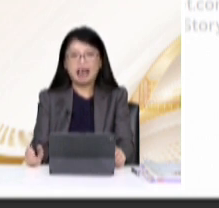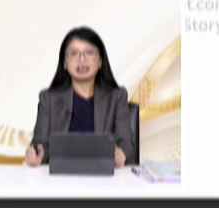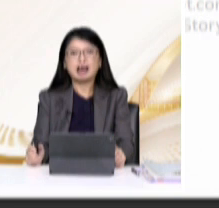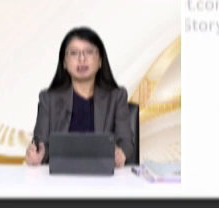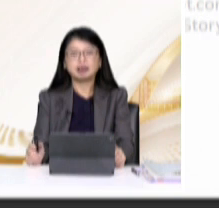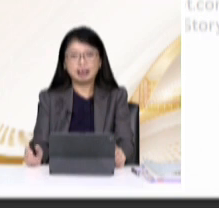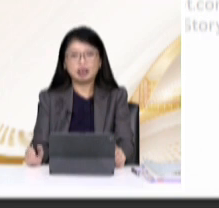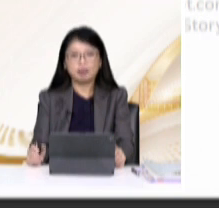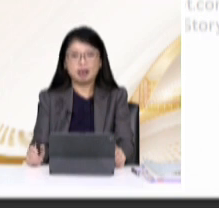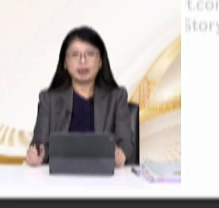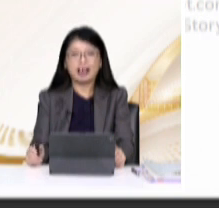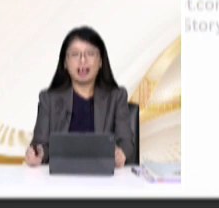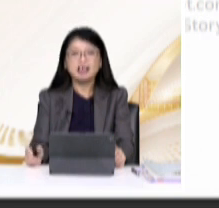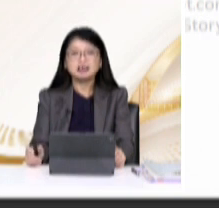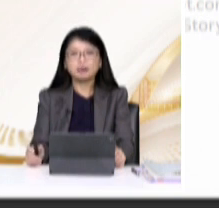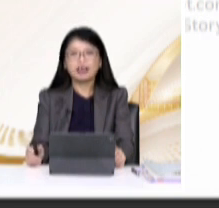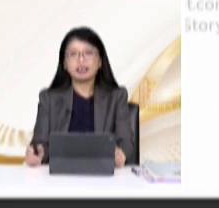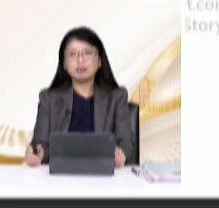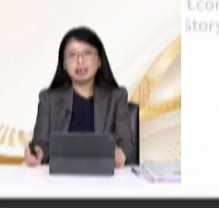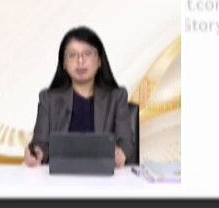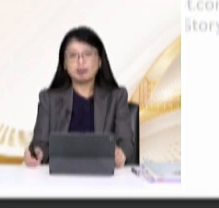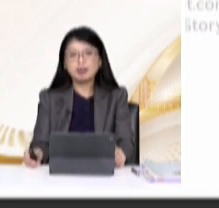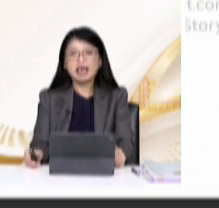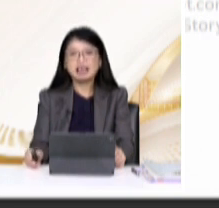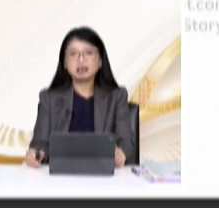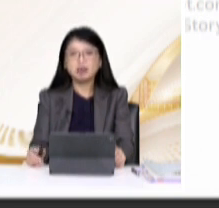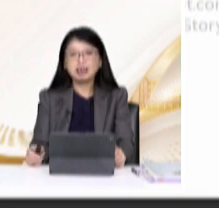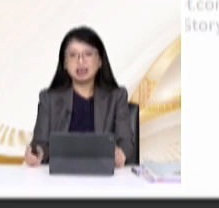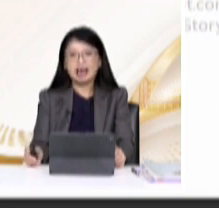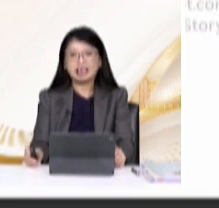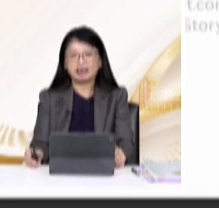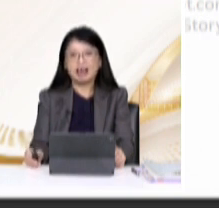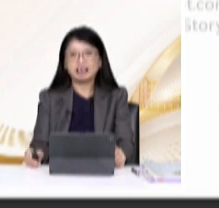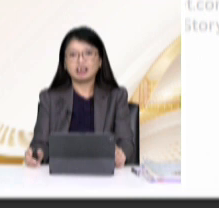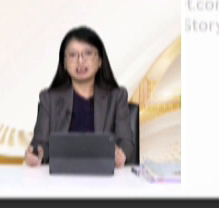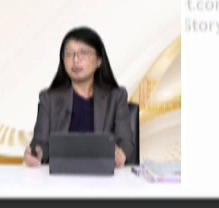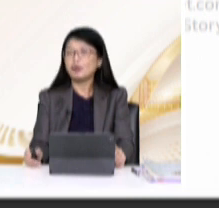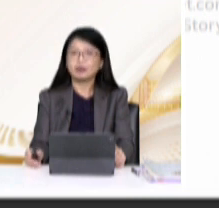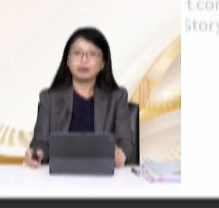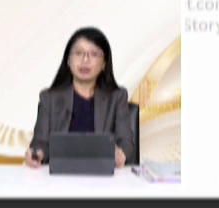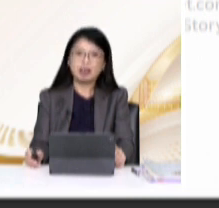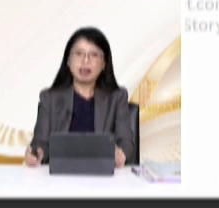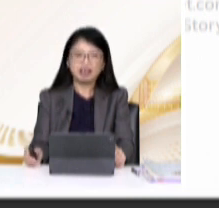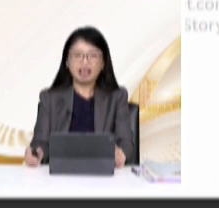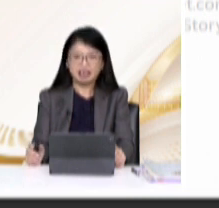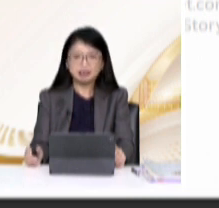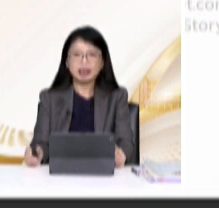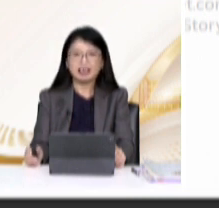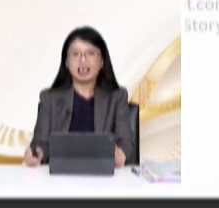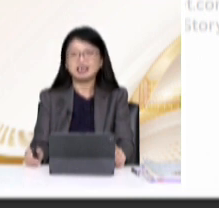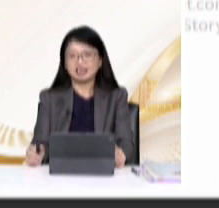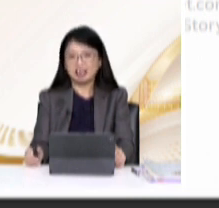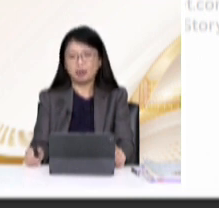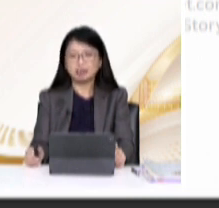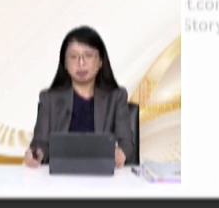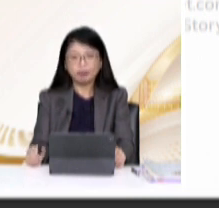ลักฐานทางทะเบียนตอบรับนะคะส่วนคำสั่งปรับเป็นวินัยเนี่ยต้องมีเนื้อหาอย่างไรเนี่ยก็จะกำหนดอยู่ในมาตรา21นะ